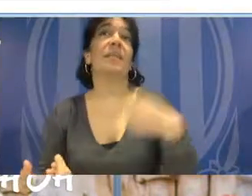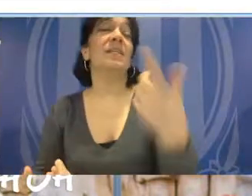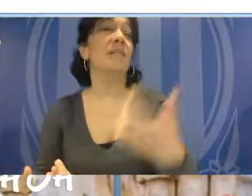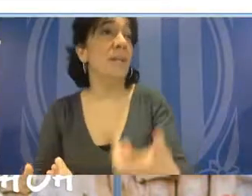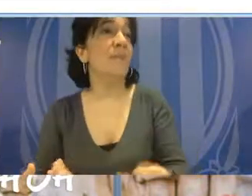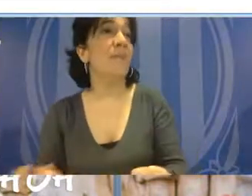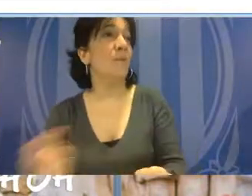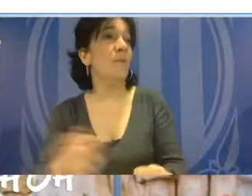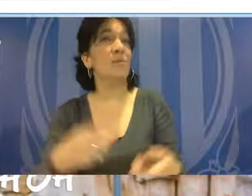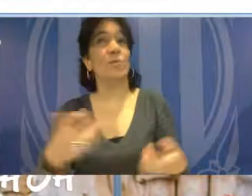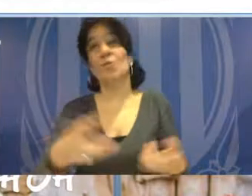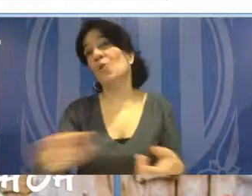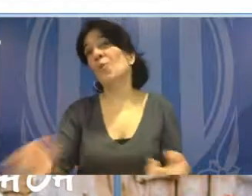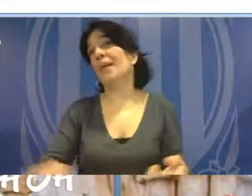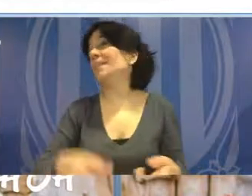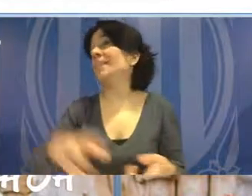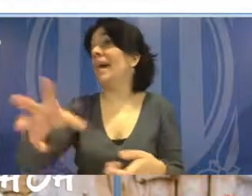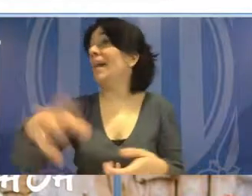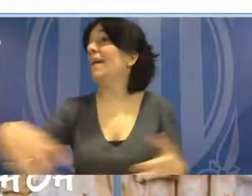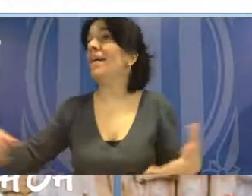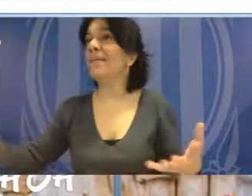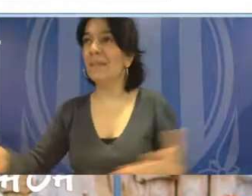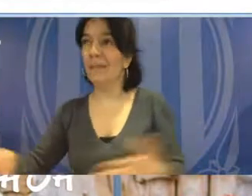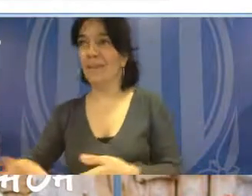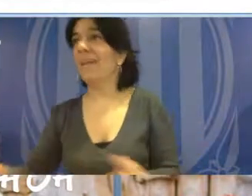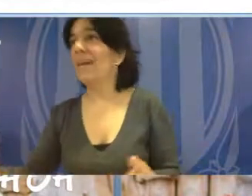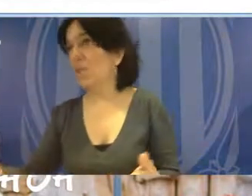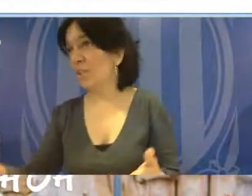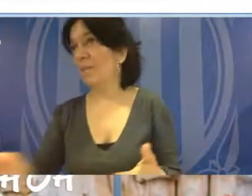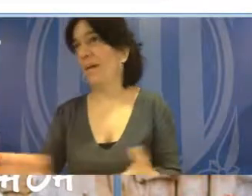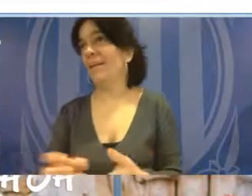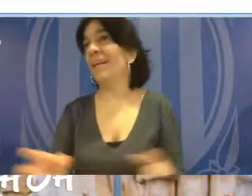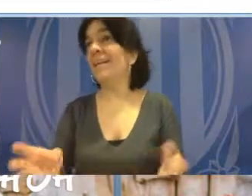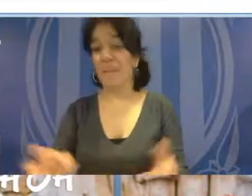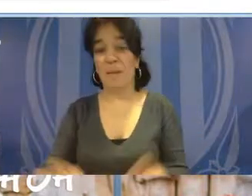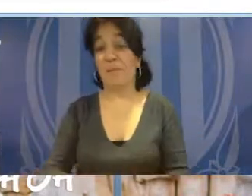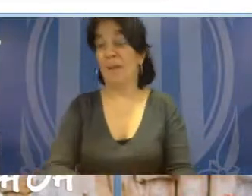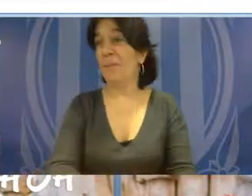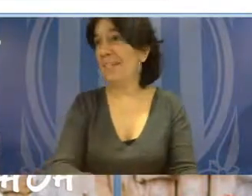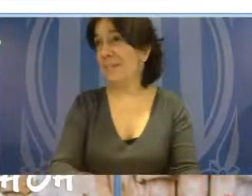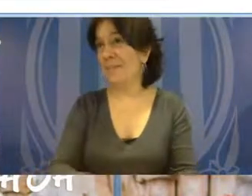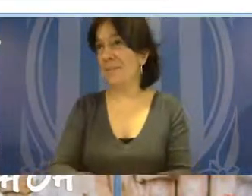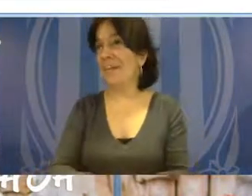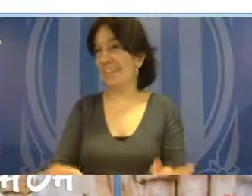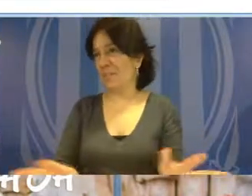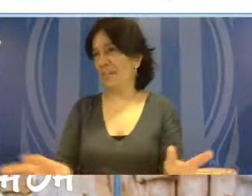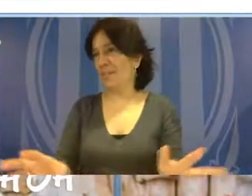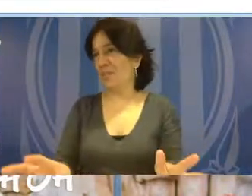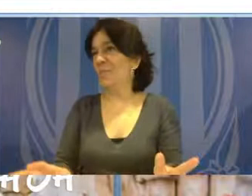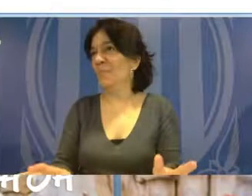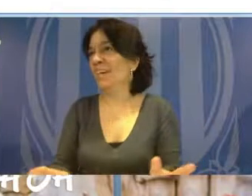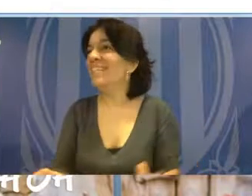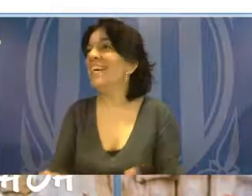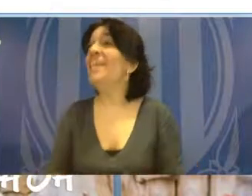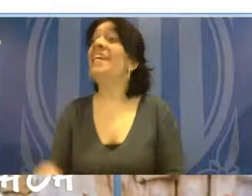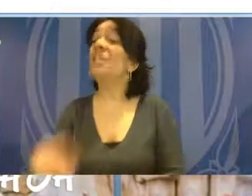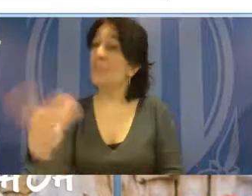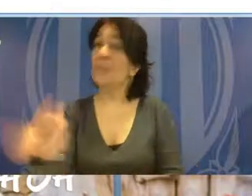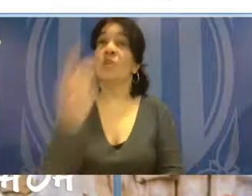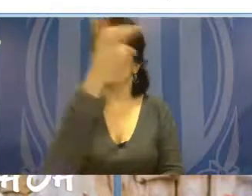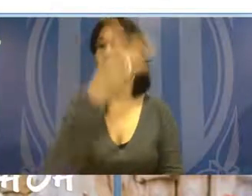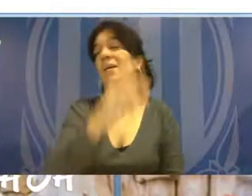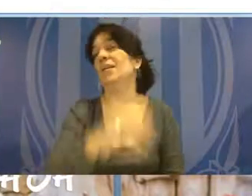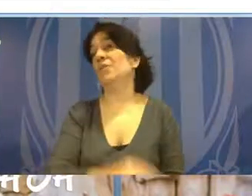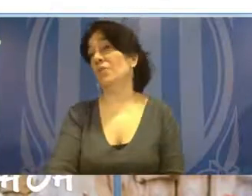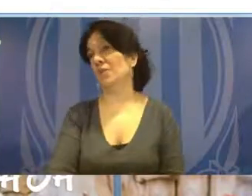aquest cap de setmana faré una excursió per les cales de la Costa Brava. Ja li diem, esperem les teves imatges perquè són bones, i sovint